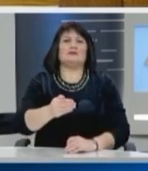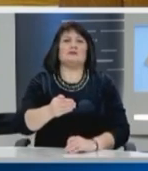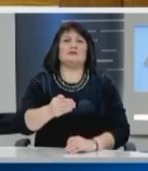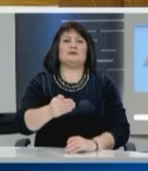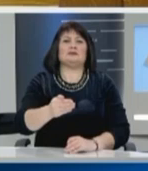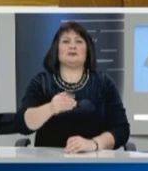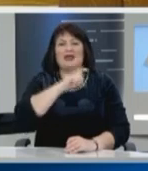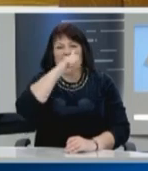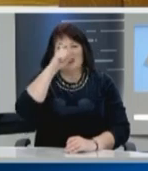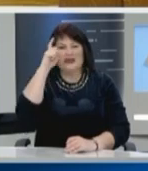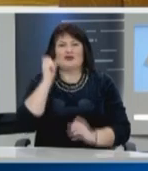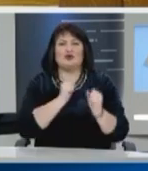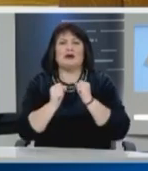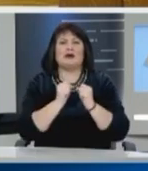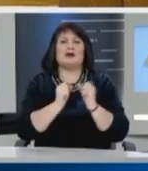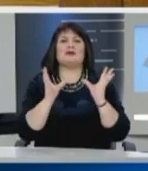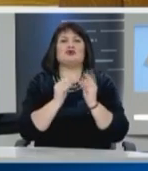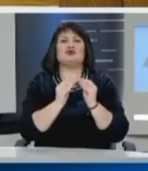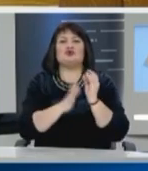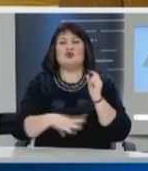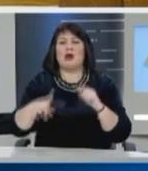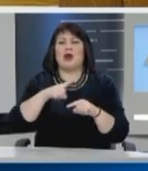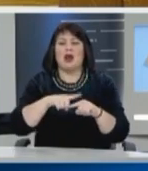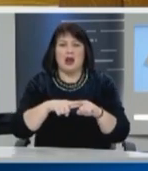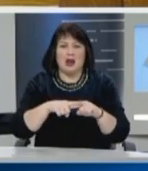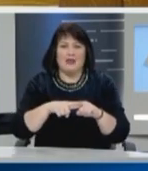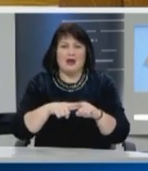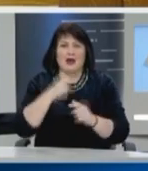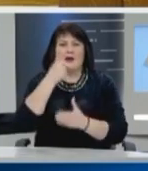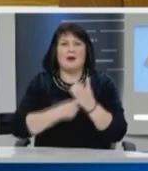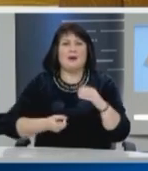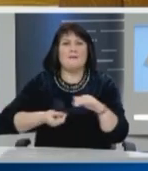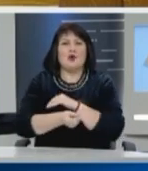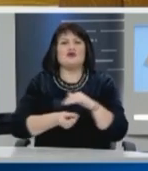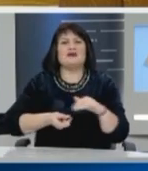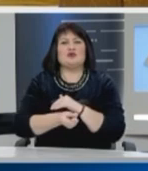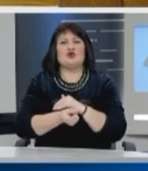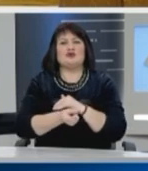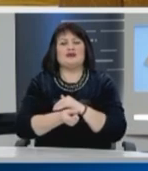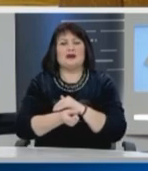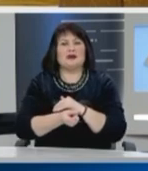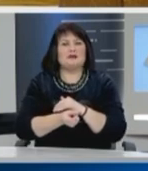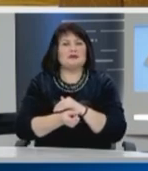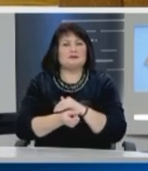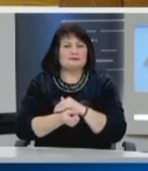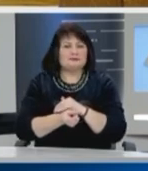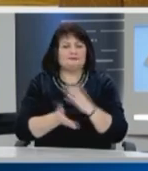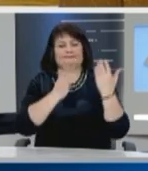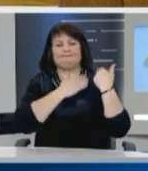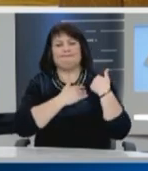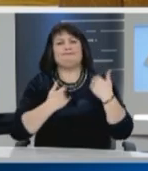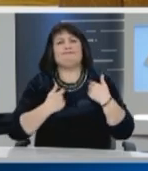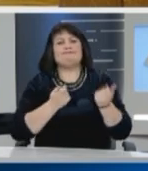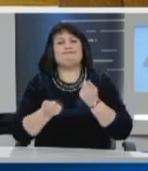ακόμα κρίση δύσκολη, όχι μόνο για τη χώρα, αλλά για ολόκληρη την περιοχή, την προσφυγική κρίση που έλαχε σε εμάς να